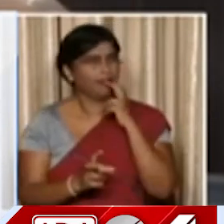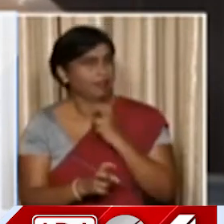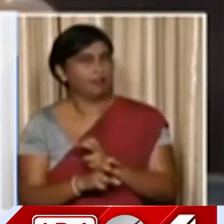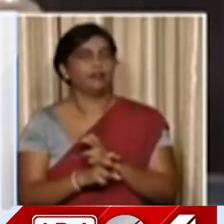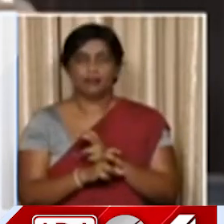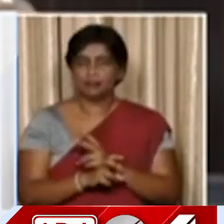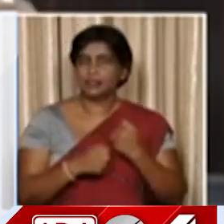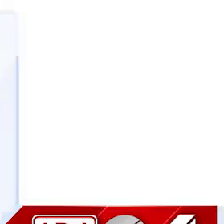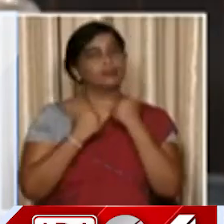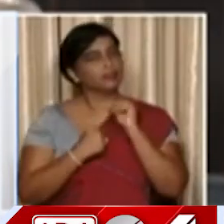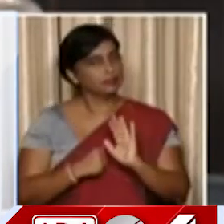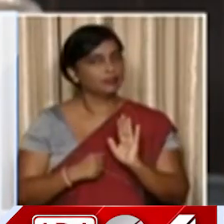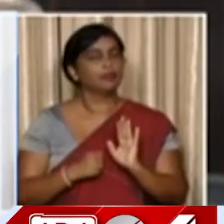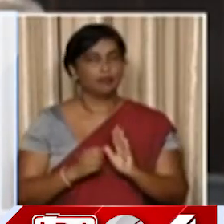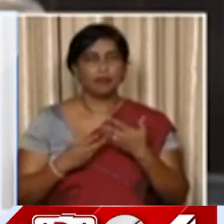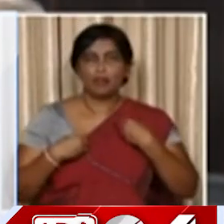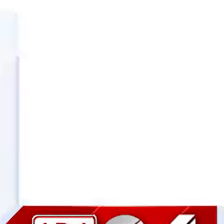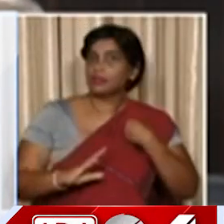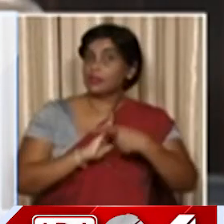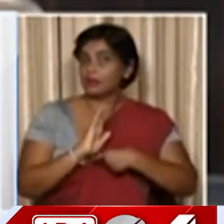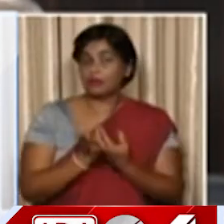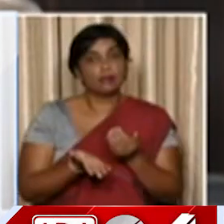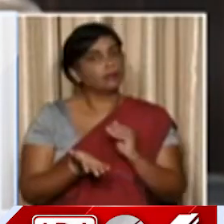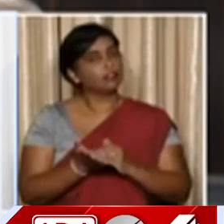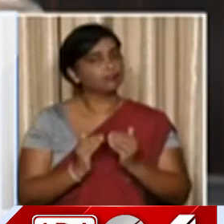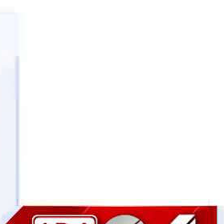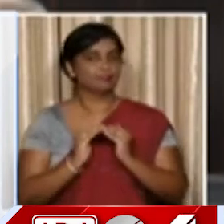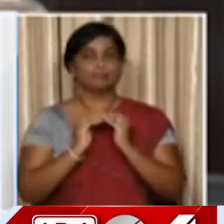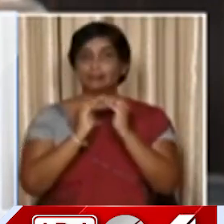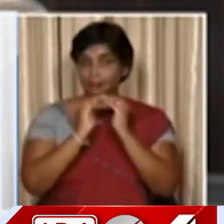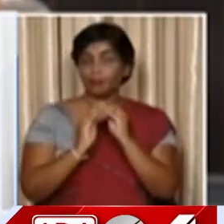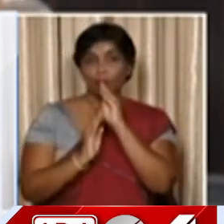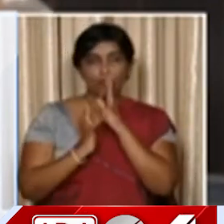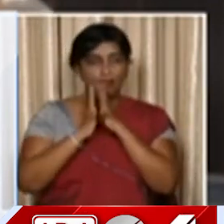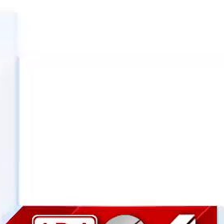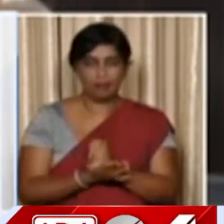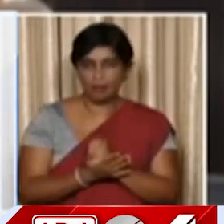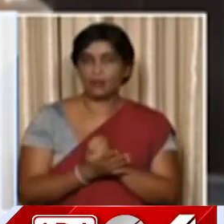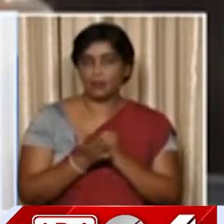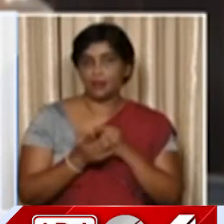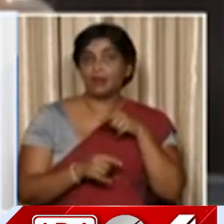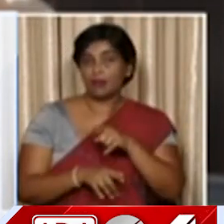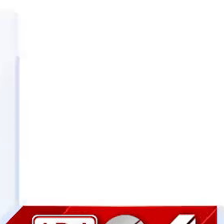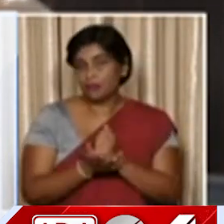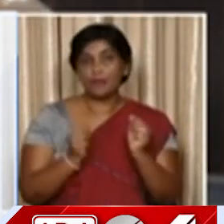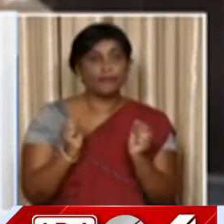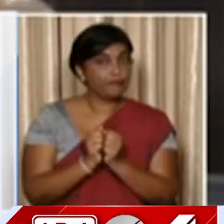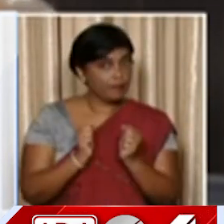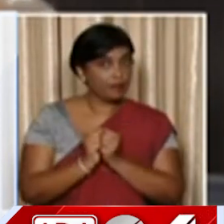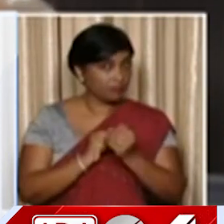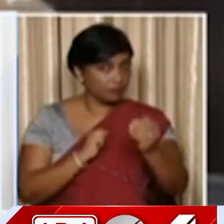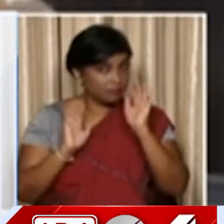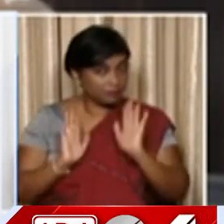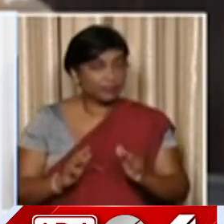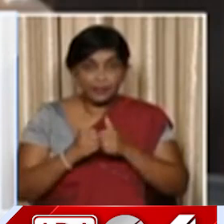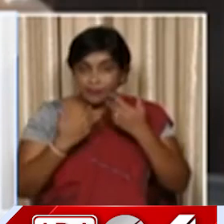කටුකයි, අභියෝගාත්මකයි. බංකොලොත් රටක් යළි ප්‍රකෘතියට පත් කිරීම මහා දුෂ්කර ව්‍යායාමයක්. මේ දුෂ්කර කාලය ගෙවා ගත